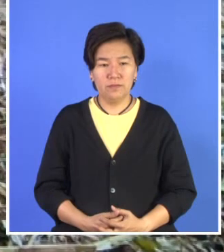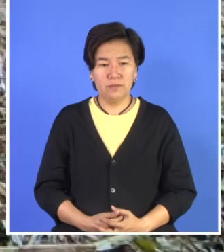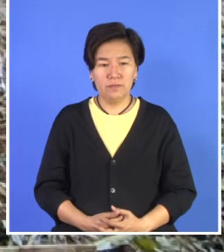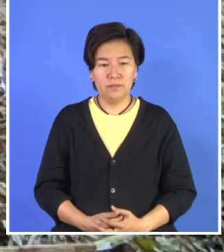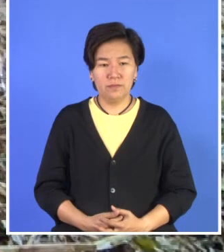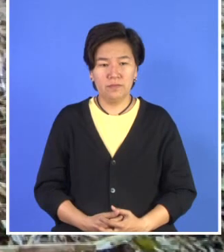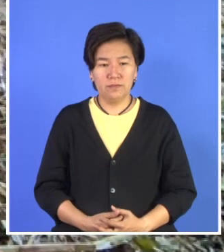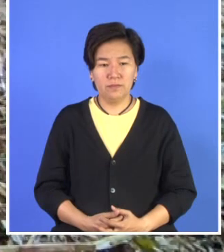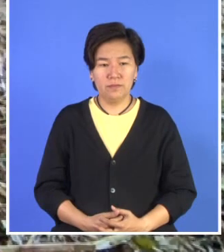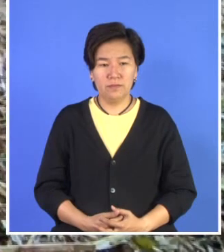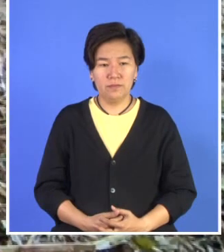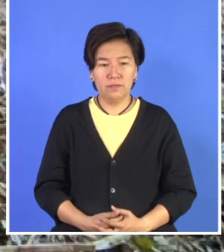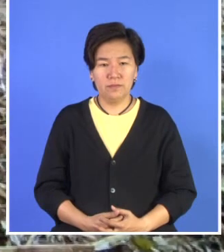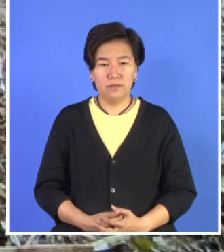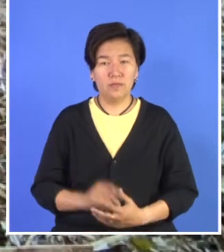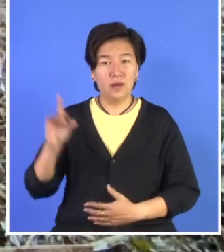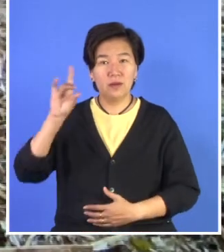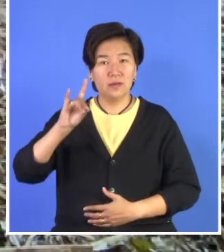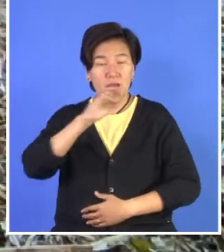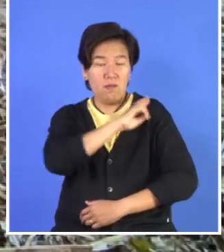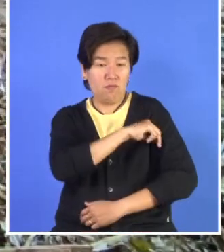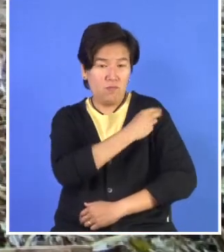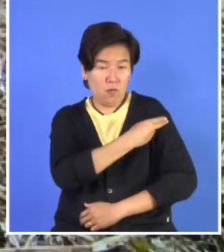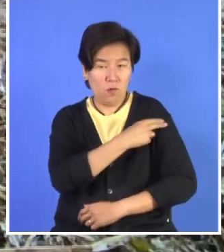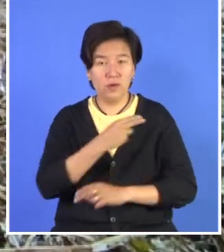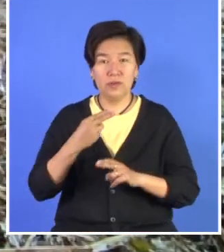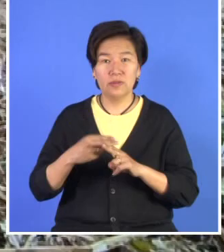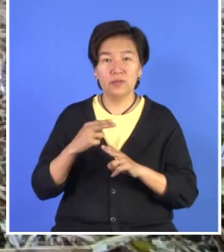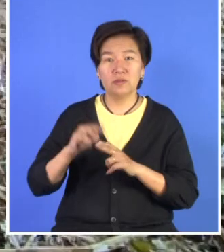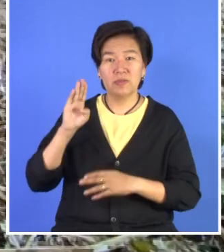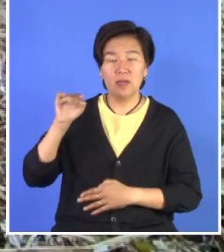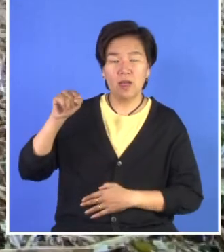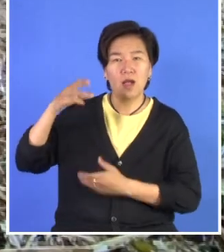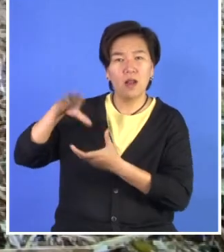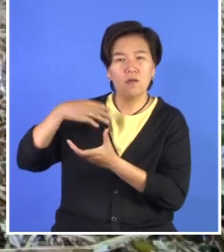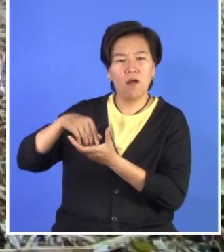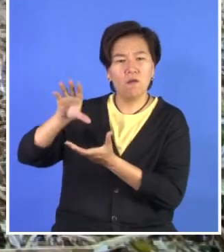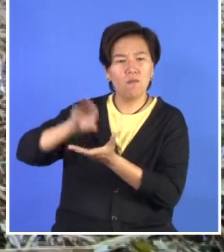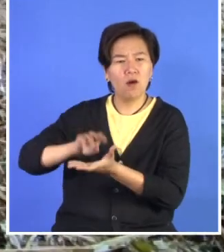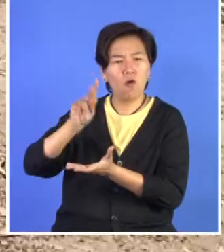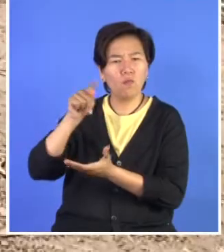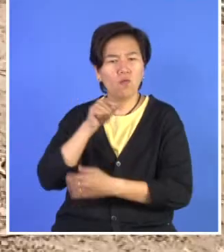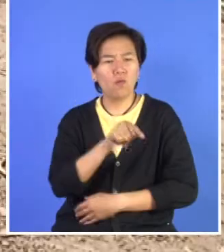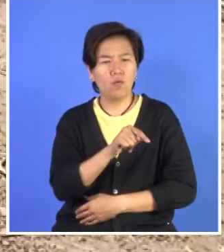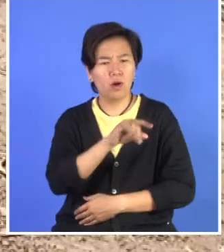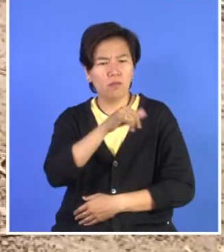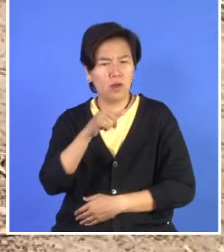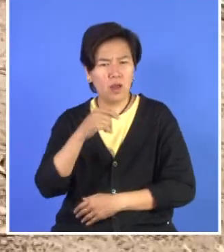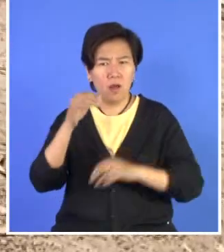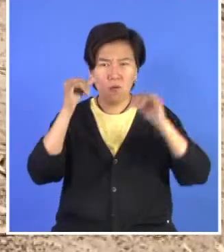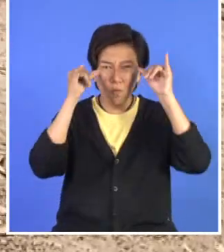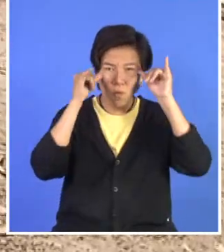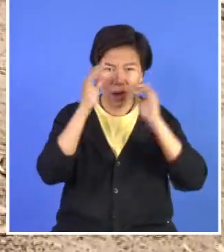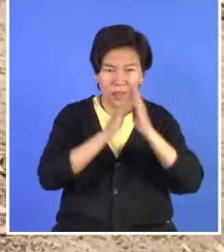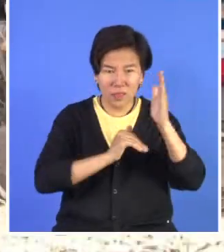ซึ่งเรื่องนี้ทางปศุสัตว์อำเภอคอนบุรีคุณบัญชาชุติมันตานนท์นะคะก็ให้ข้อมูลบอกว่ามันก็เป็นไปได้ที่ควายเปลี่ยนสี